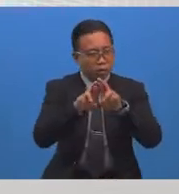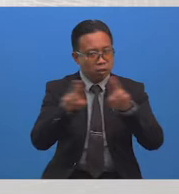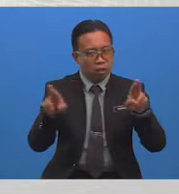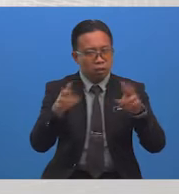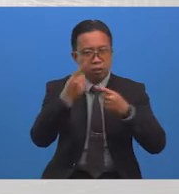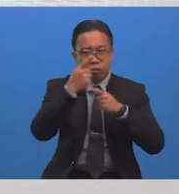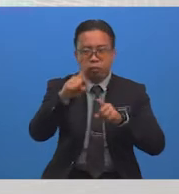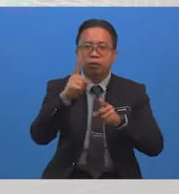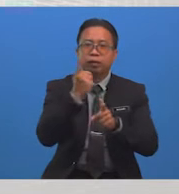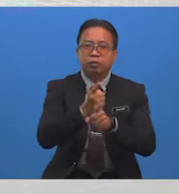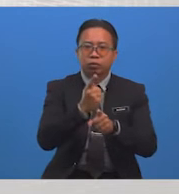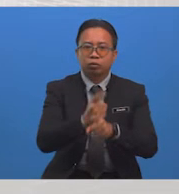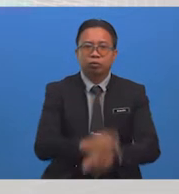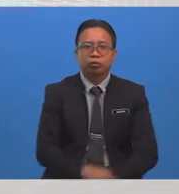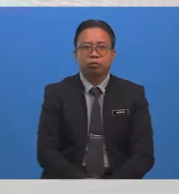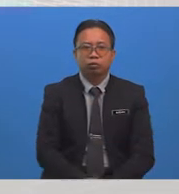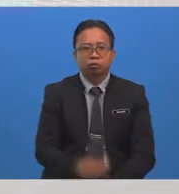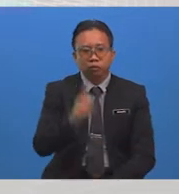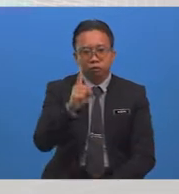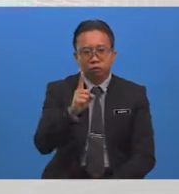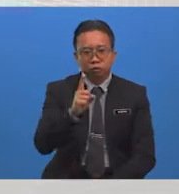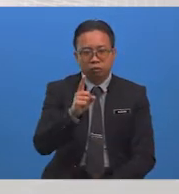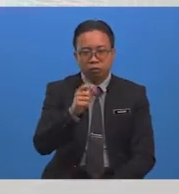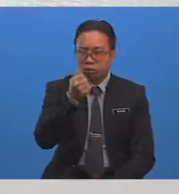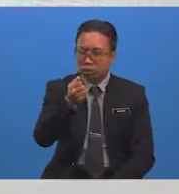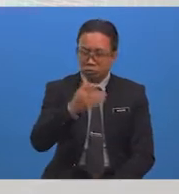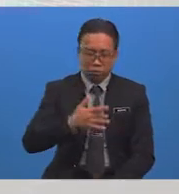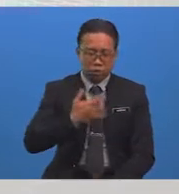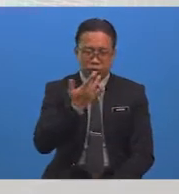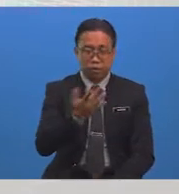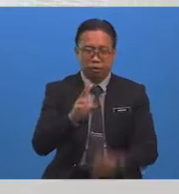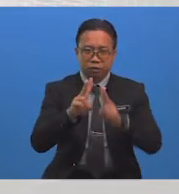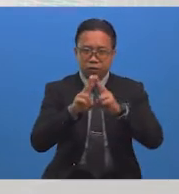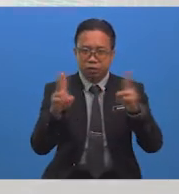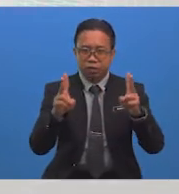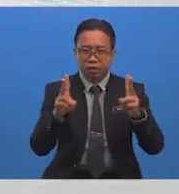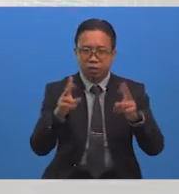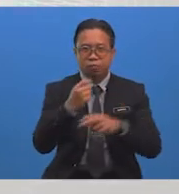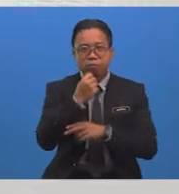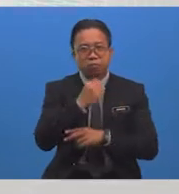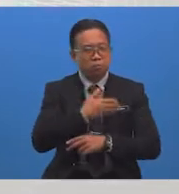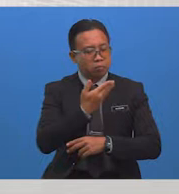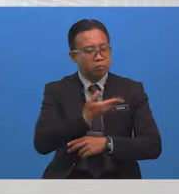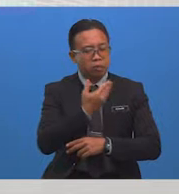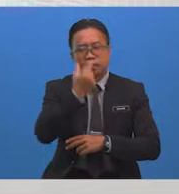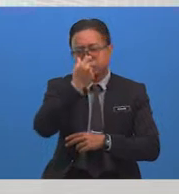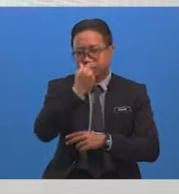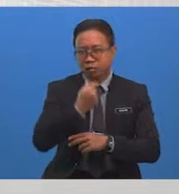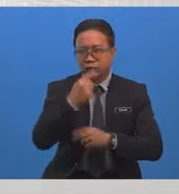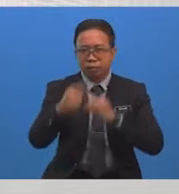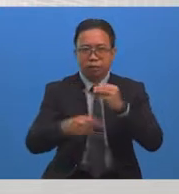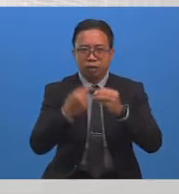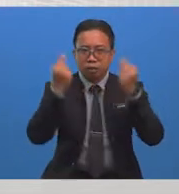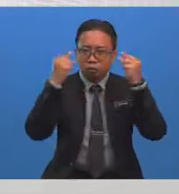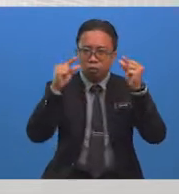jawaban yang betul satu kamu berasa sangat gembira sedih apabila